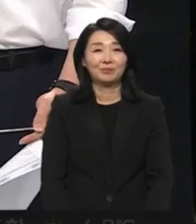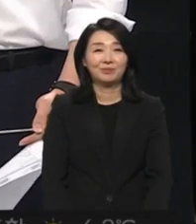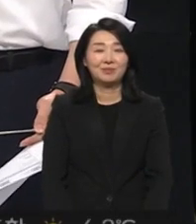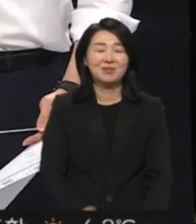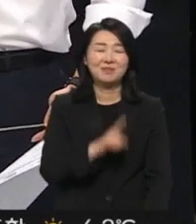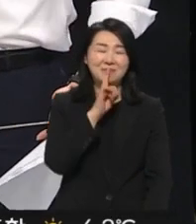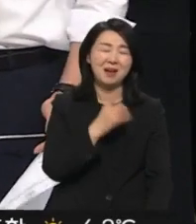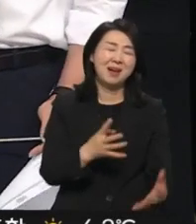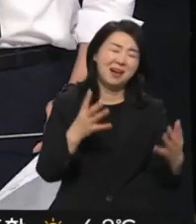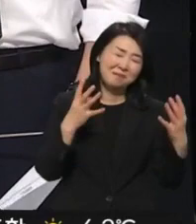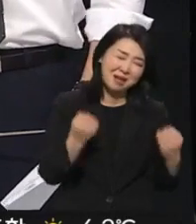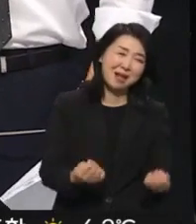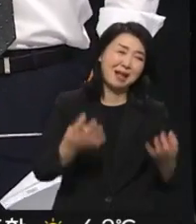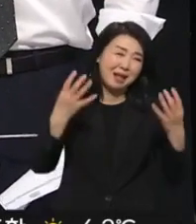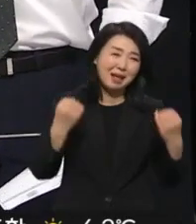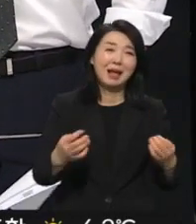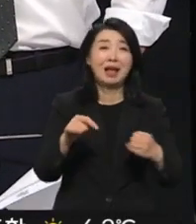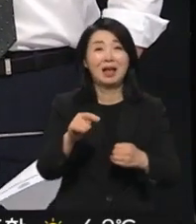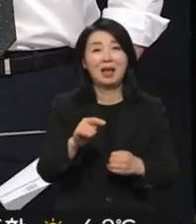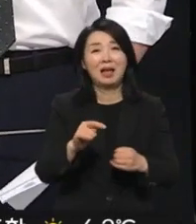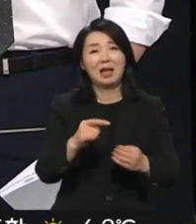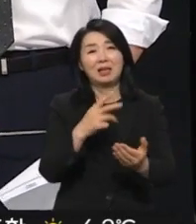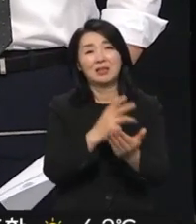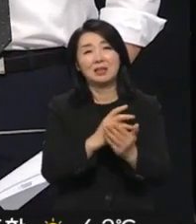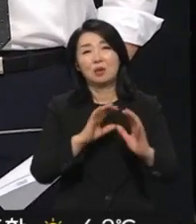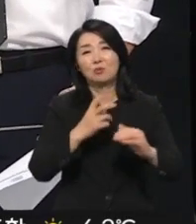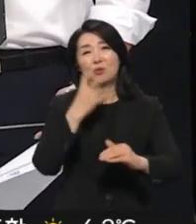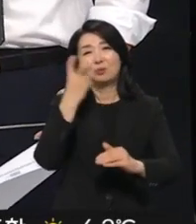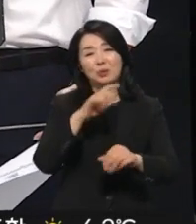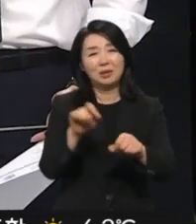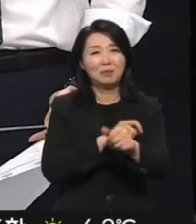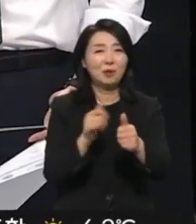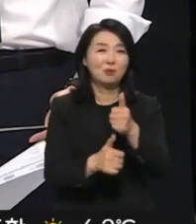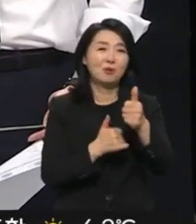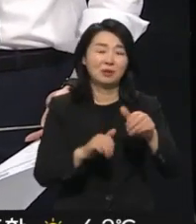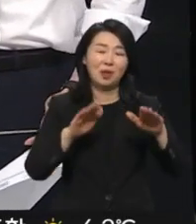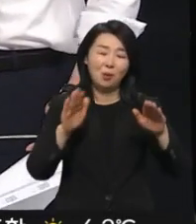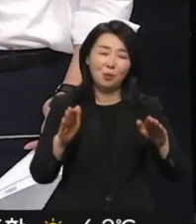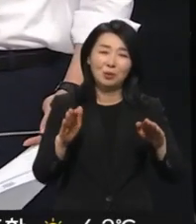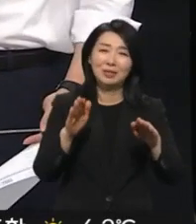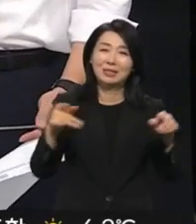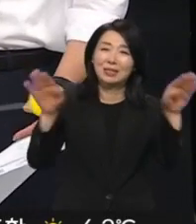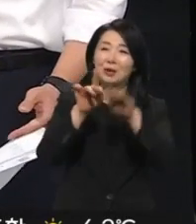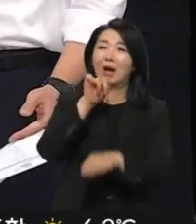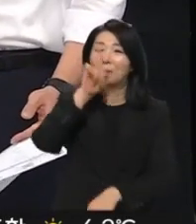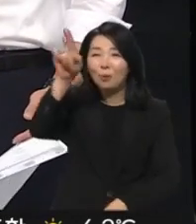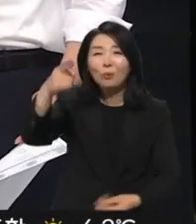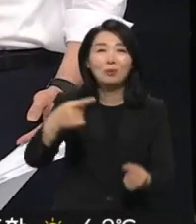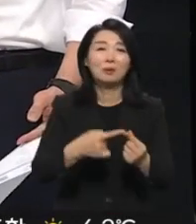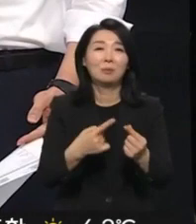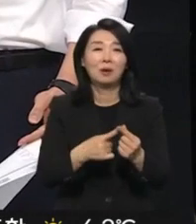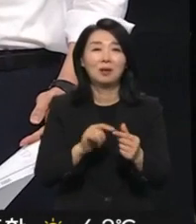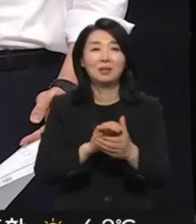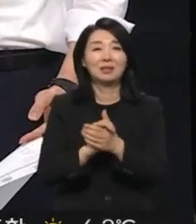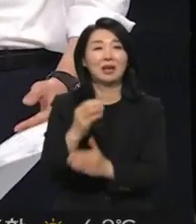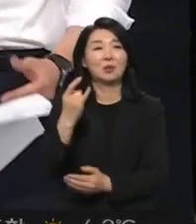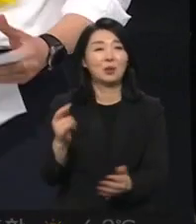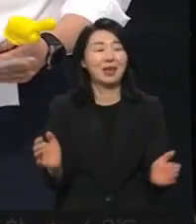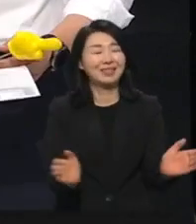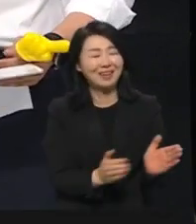말도 많고 탈도 많았던 이태원 국정조사 특위. 드디어 오늘 첫 기관 보고가 열렸습니다. 이 다정회의 정리